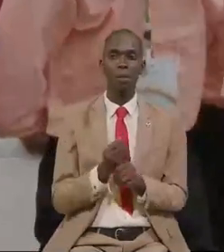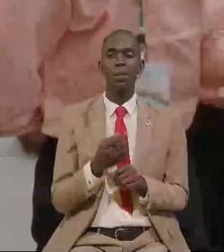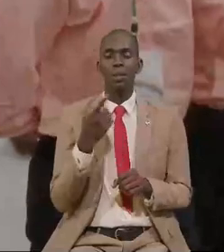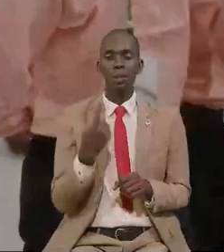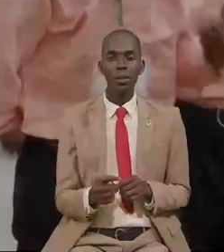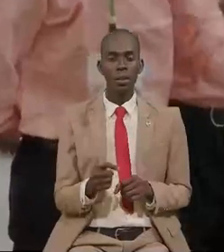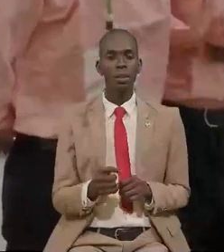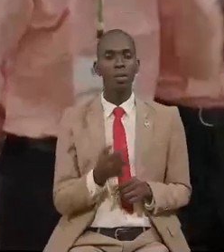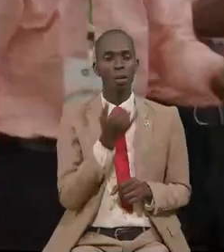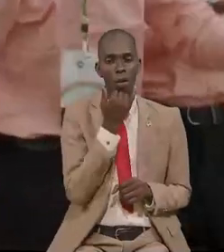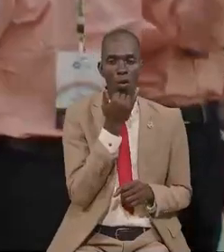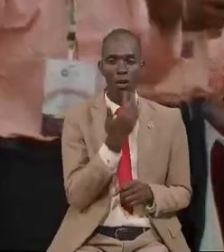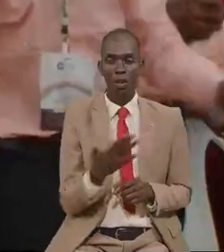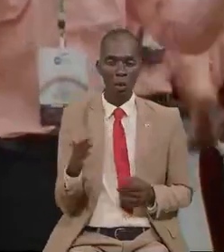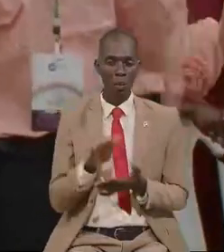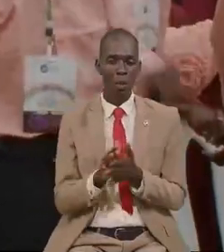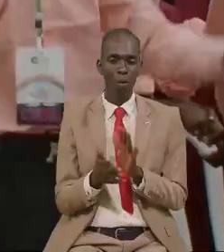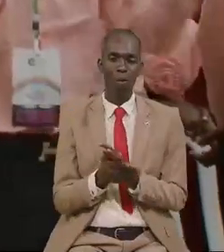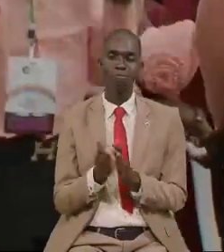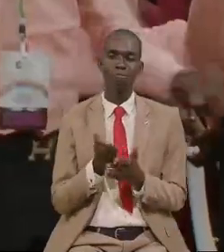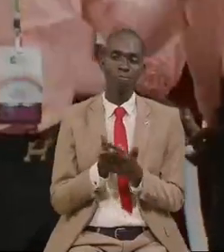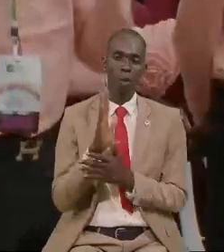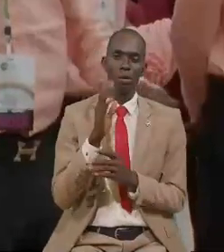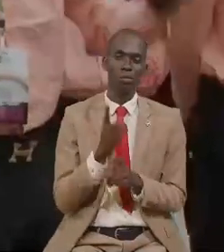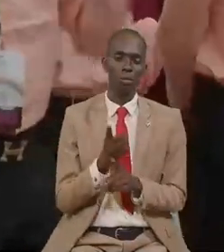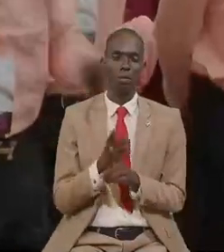Tu as corrigé les mauvaises choses de ta vie.